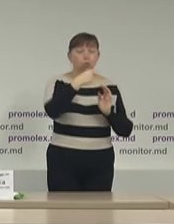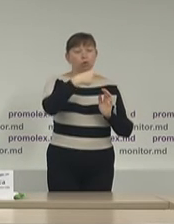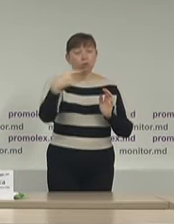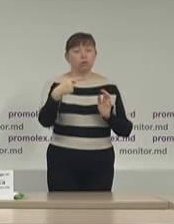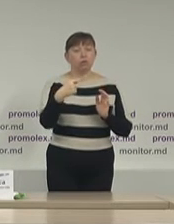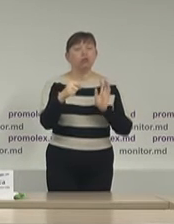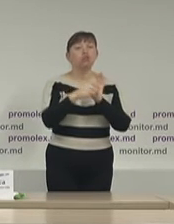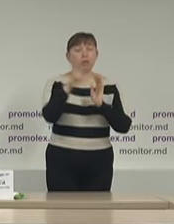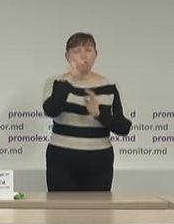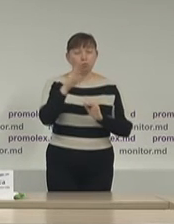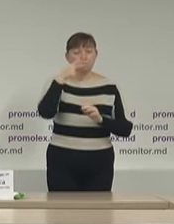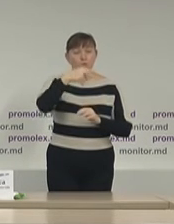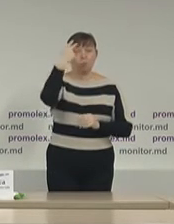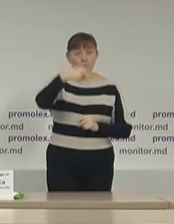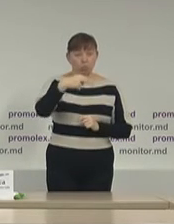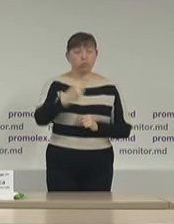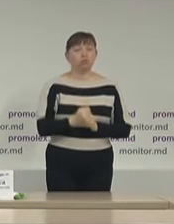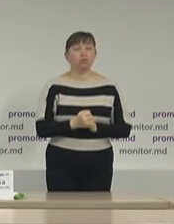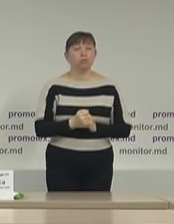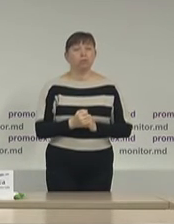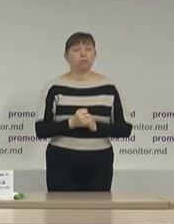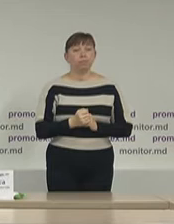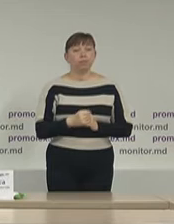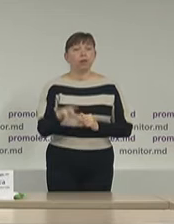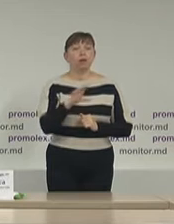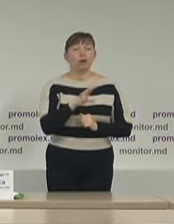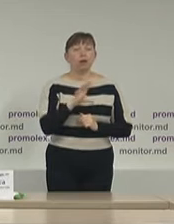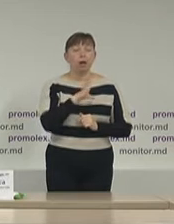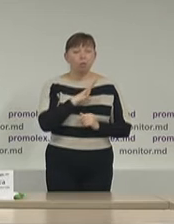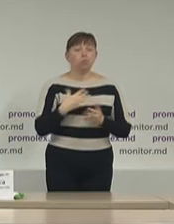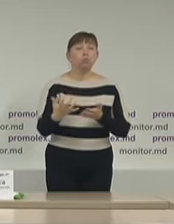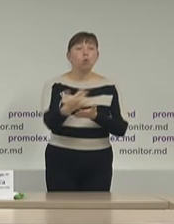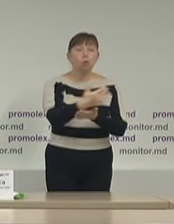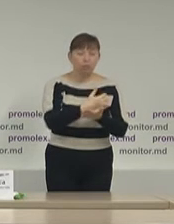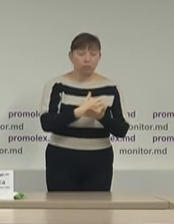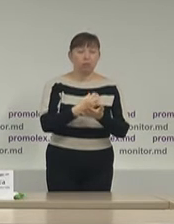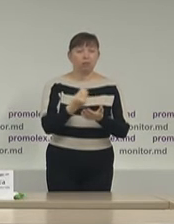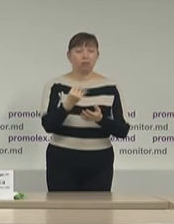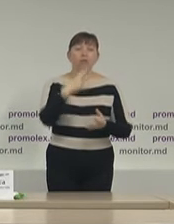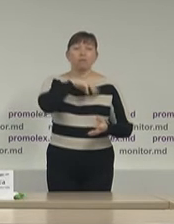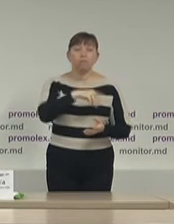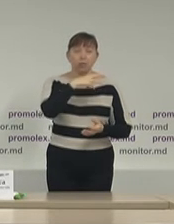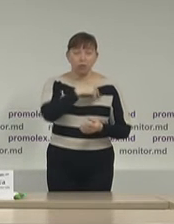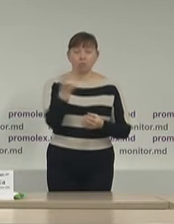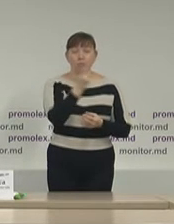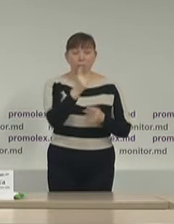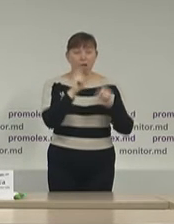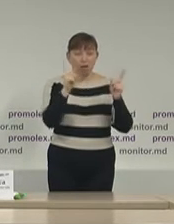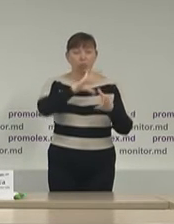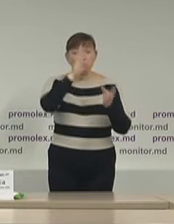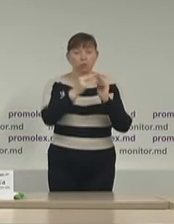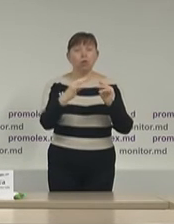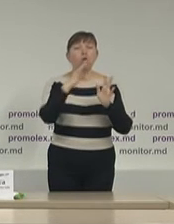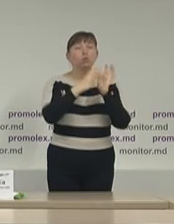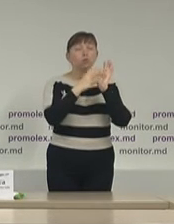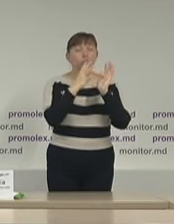2-6, a noiembrie 2020, au colectat venituri ambii concurenți electorali în volum total de